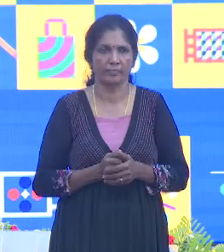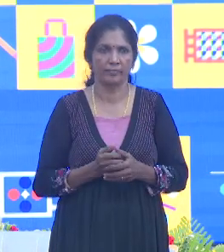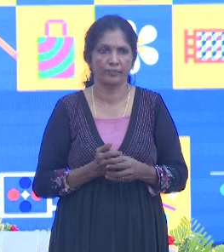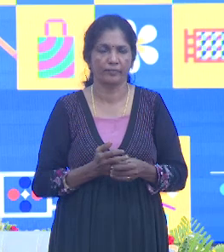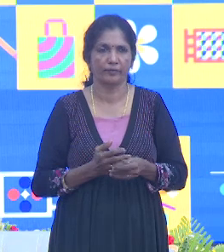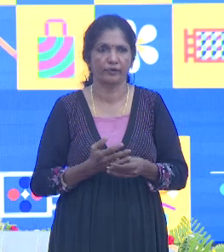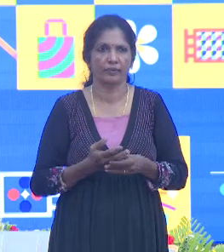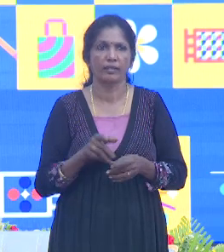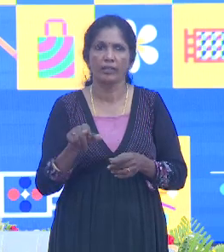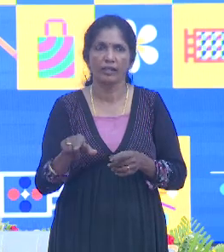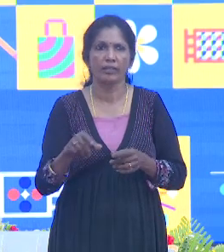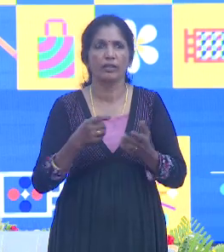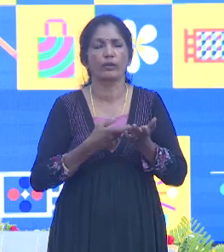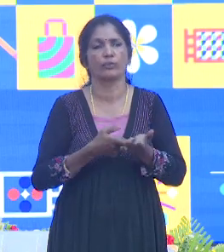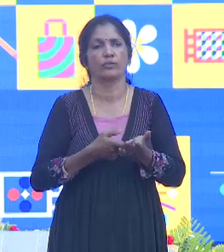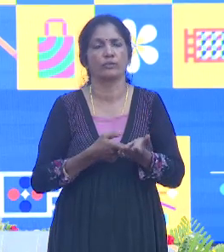Pache other